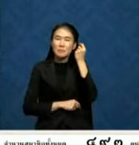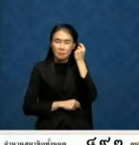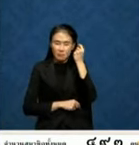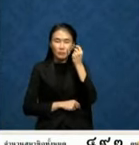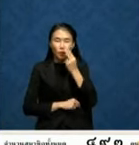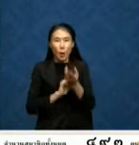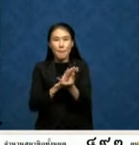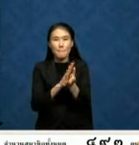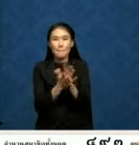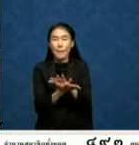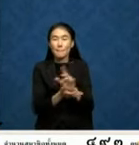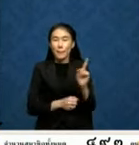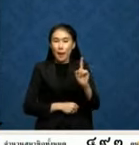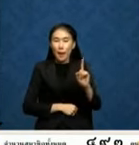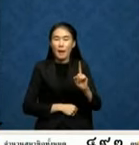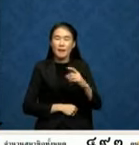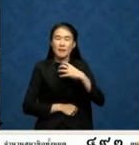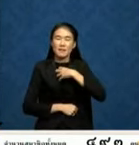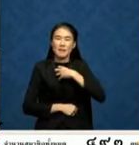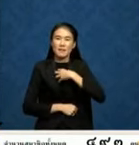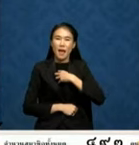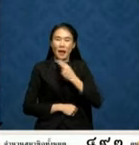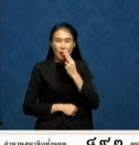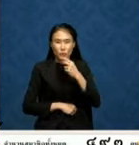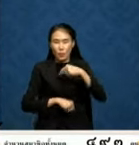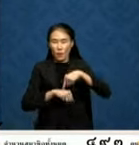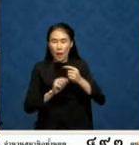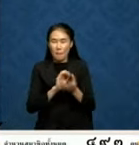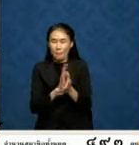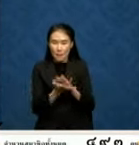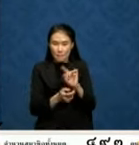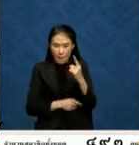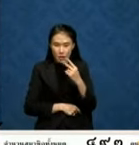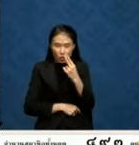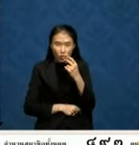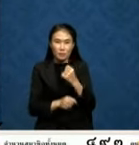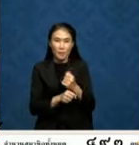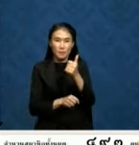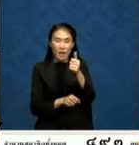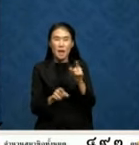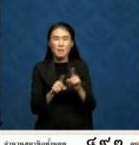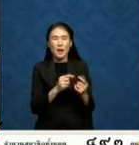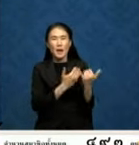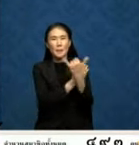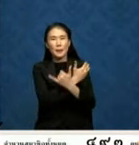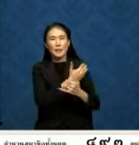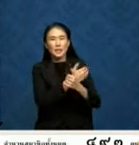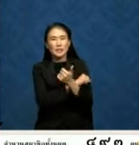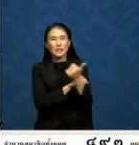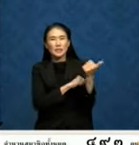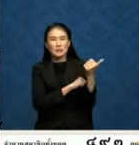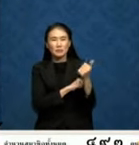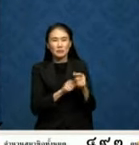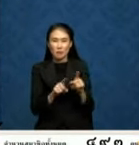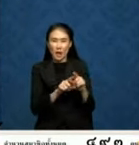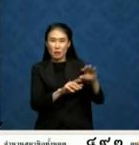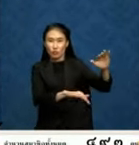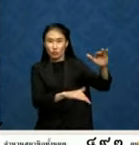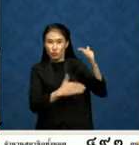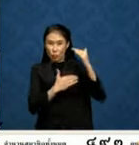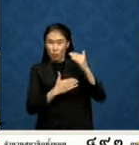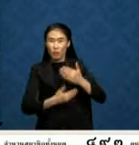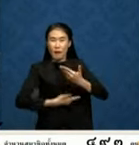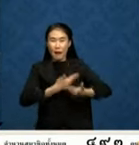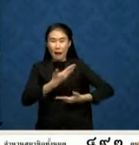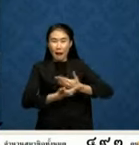ปรับตัวให้สามารถทันต่อการเปลี่ยนแปลงนะครับเพราะประเทศ ที่เป็นประเทศปลายทางในการนำเข้าสินค้า